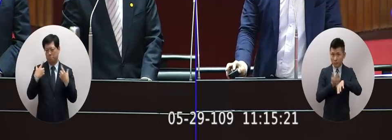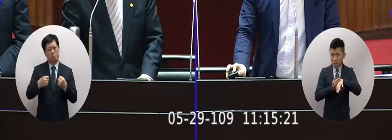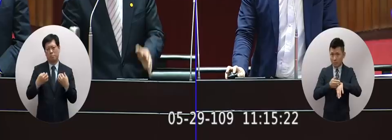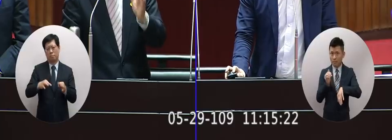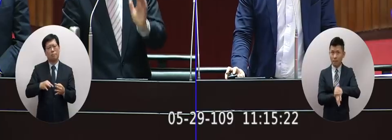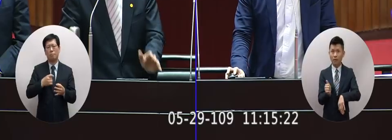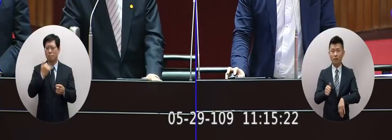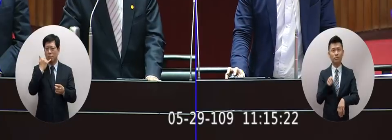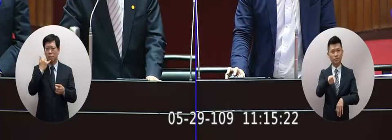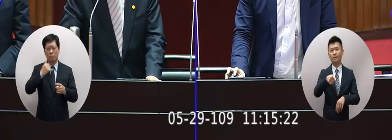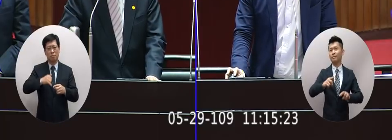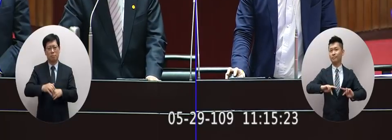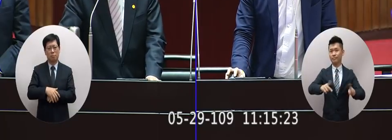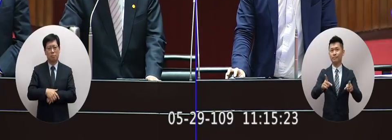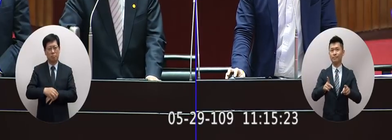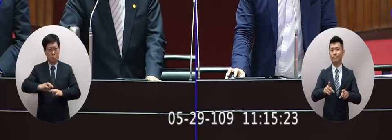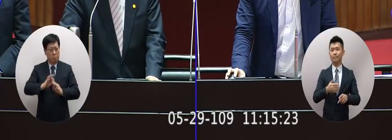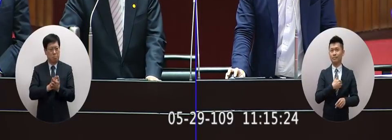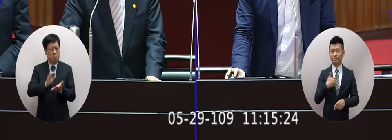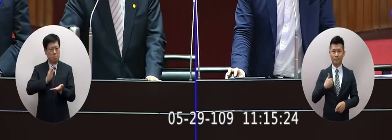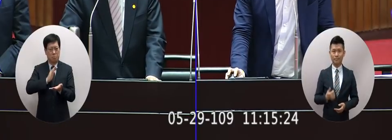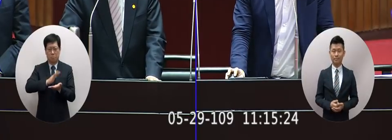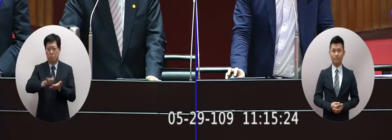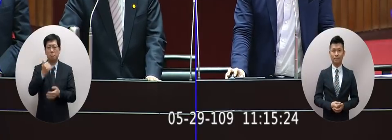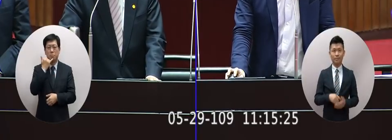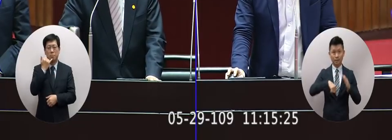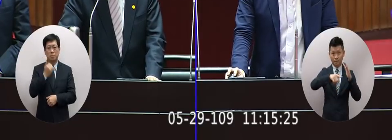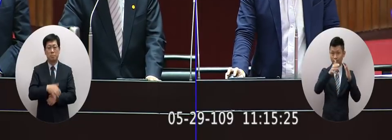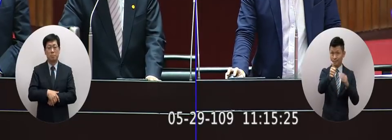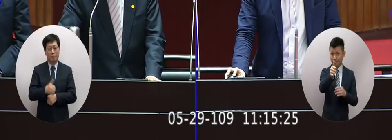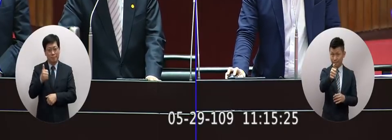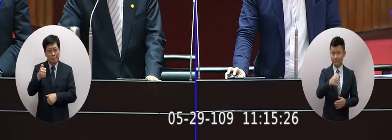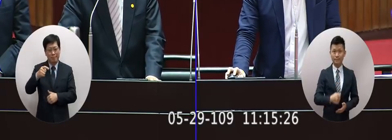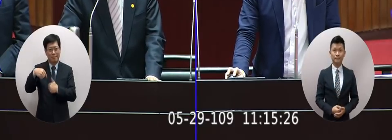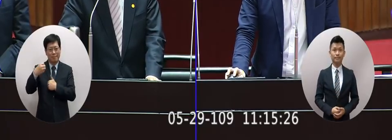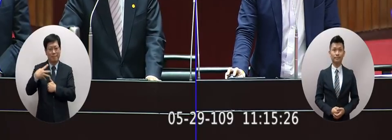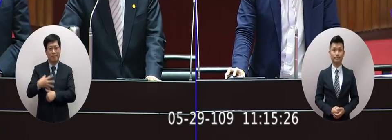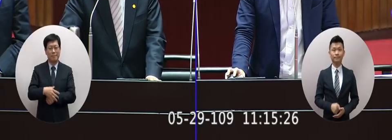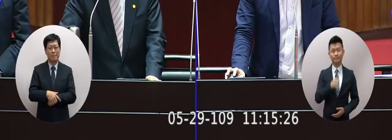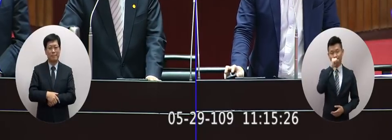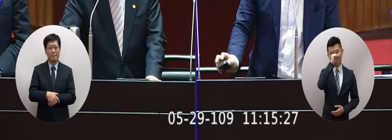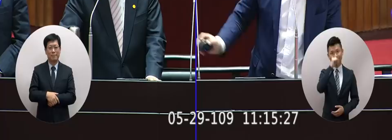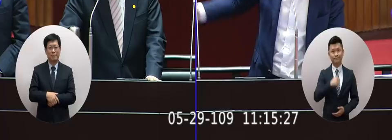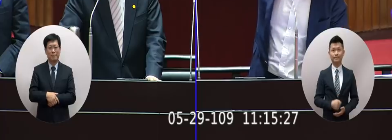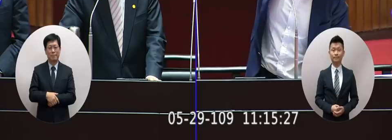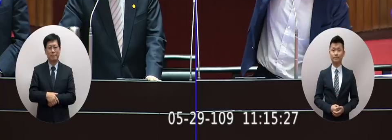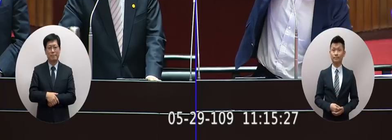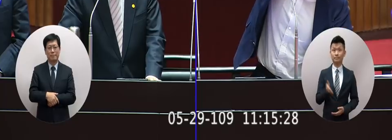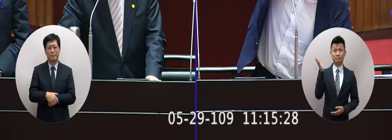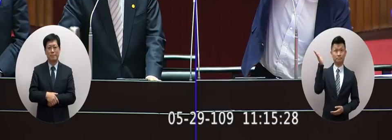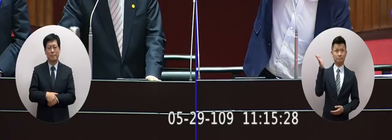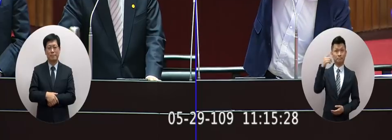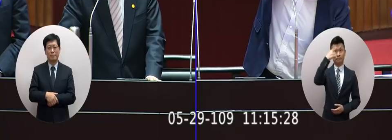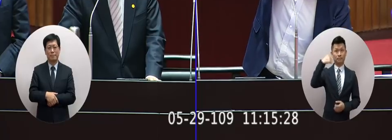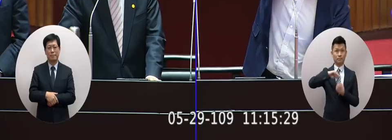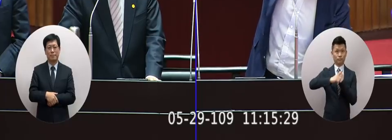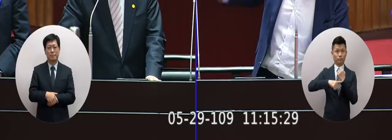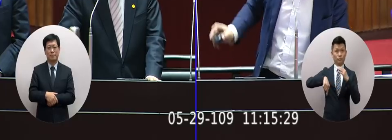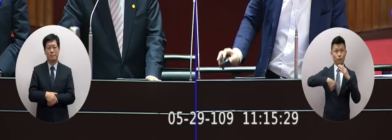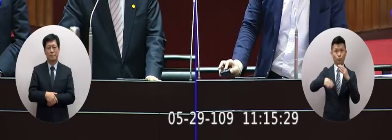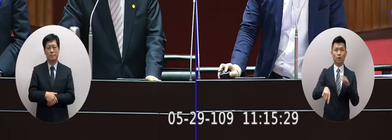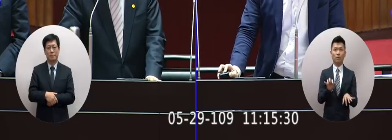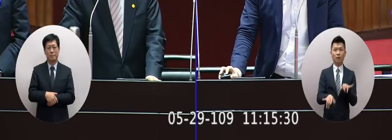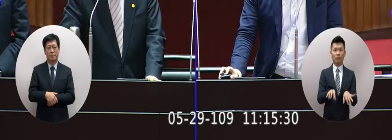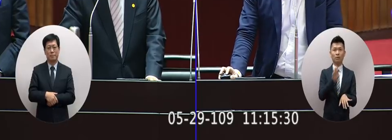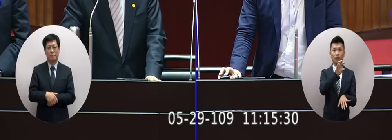的， 对啦，会当很解决的啦， 会当很解决。 感谢你， 谢谢，啊，多谢你指教。 好，啊，你要看这书法字的部分啦，迄拍袂出